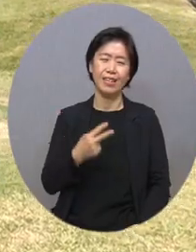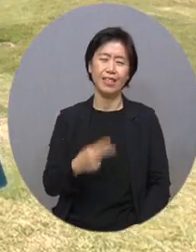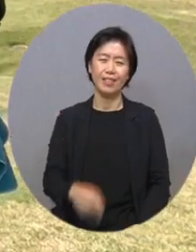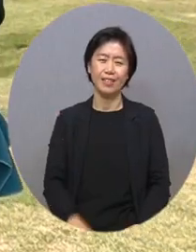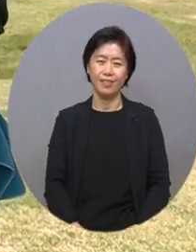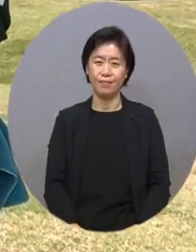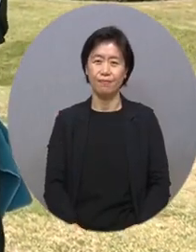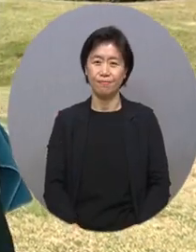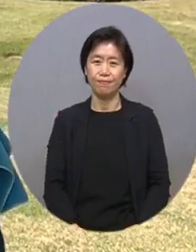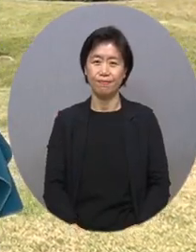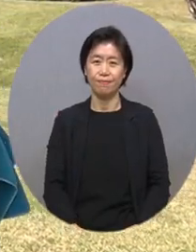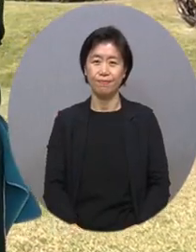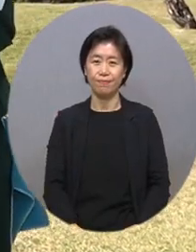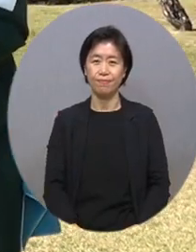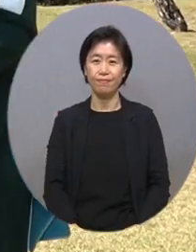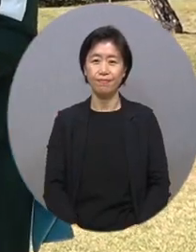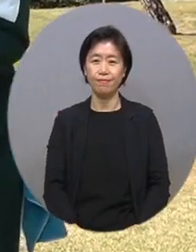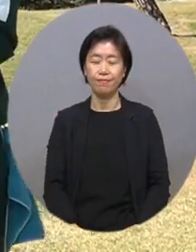다시